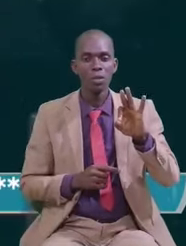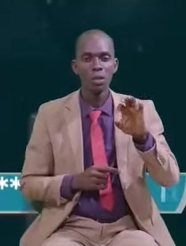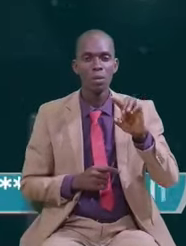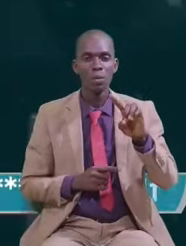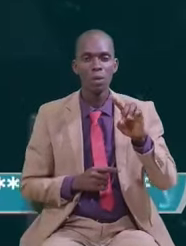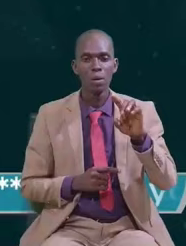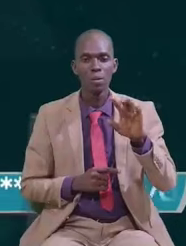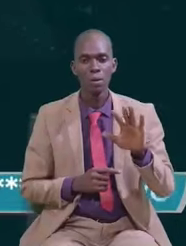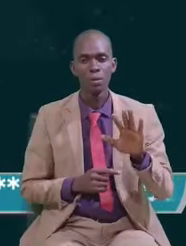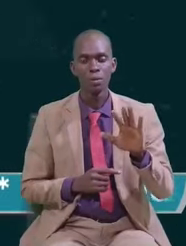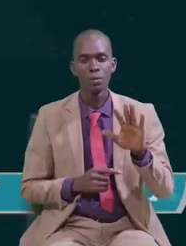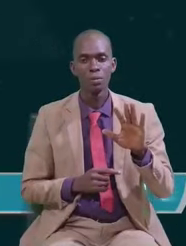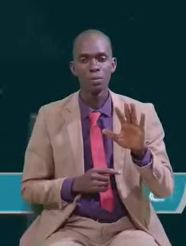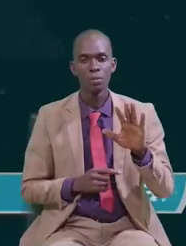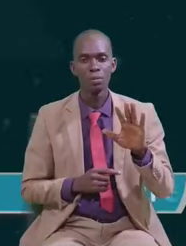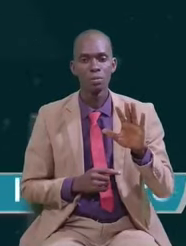915